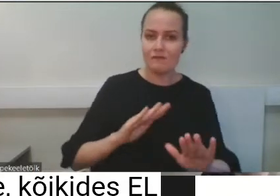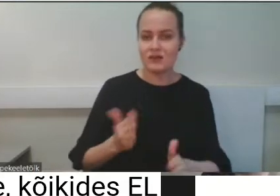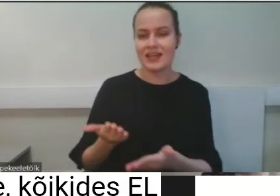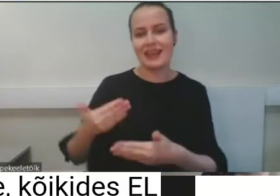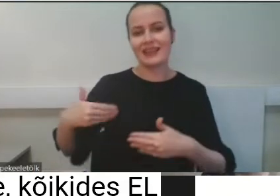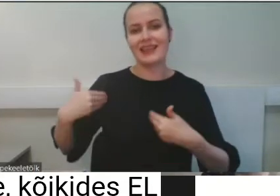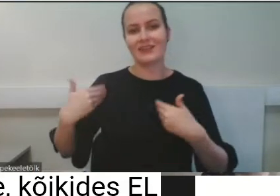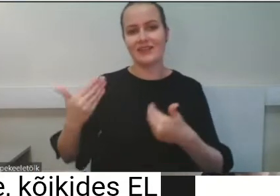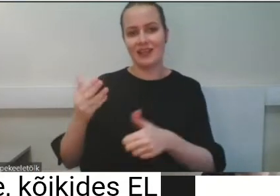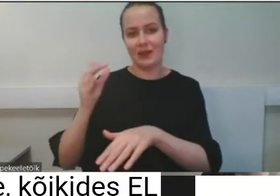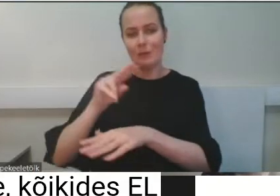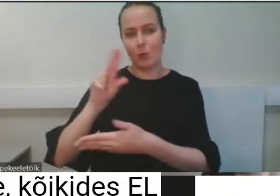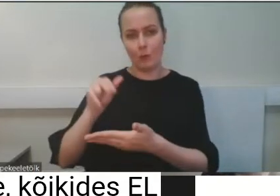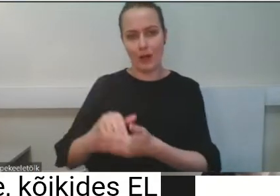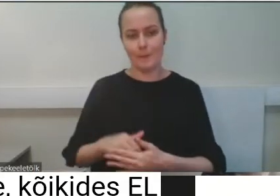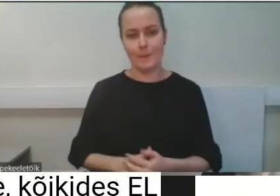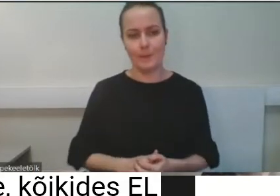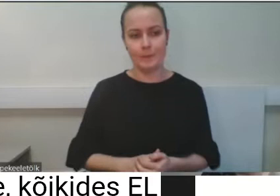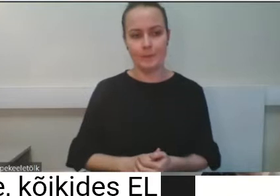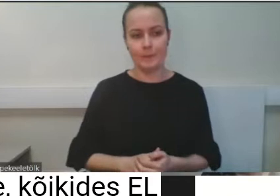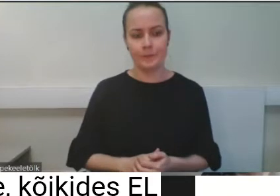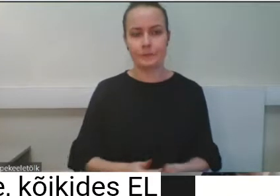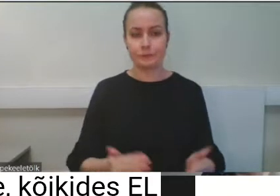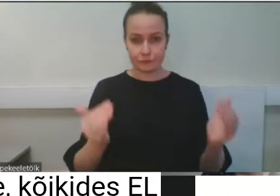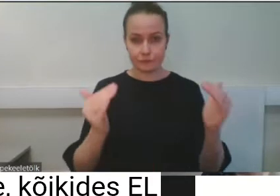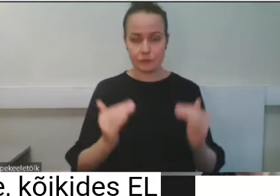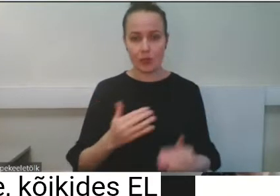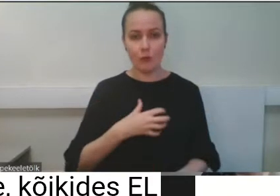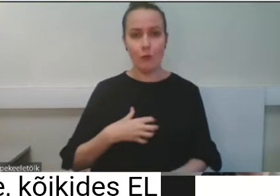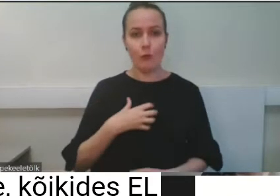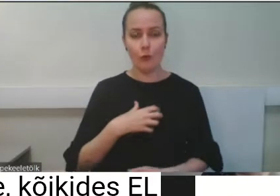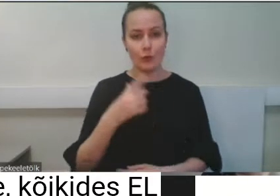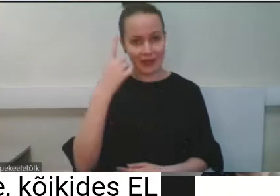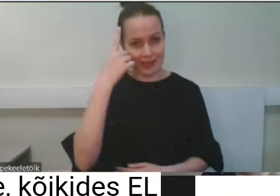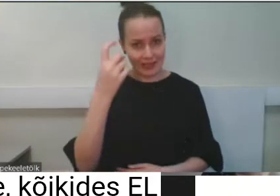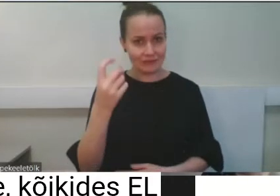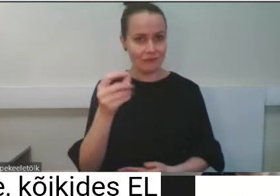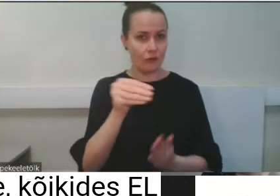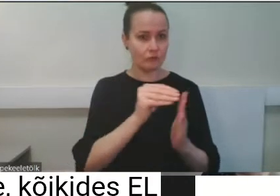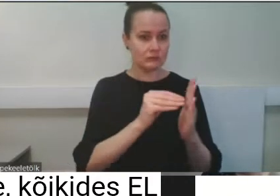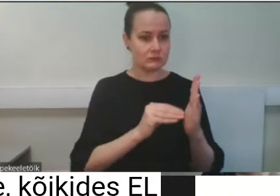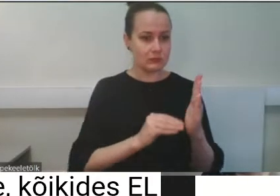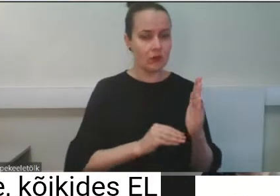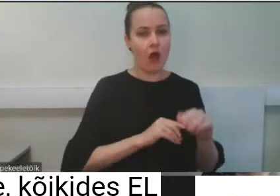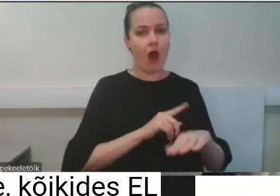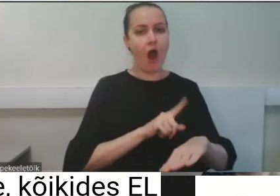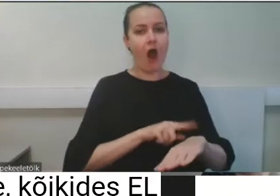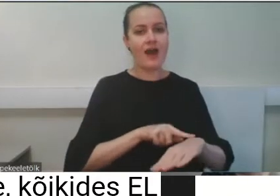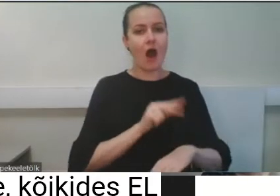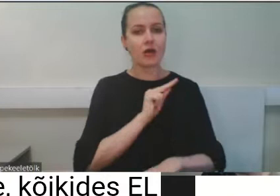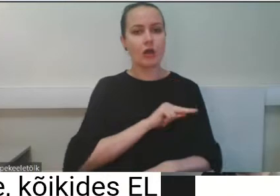ja siin küsitakse nii tööandjaid kui töötajaid ja uuritakse ka seda,